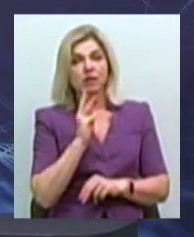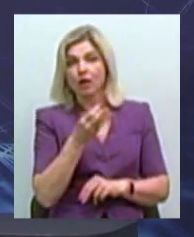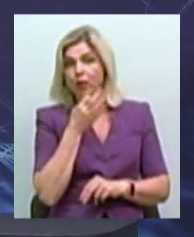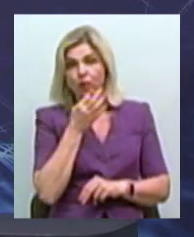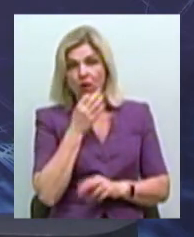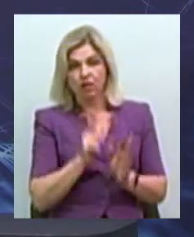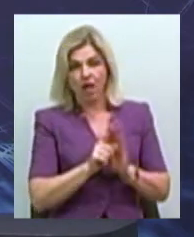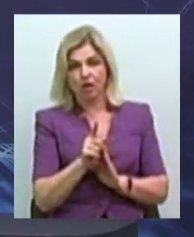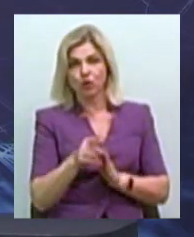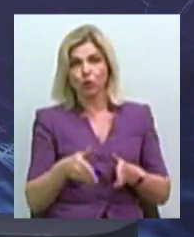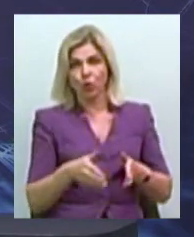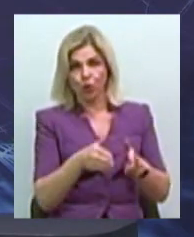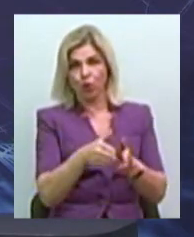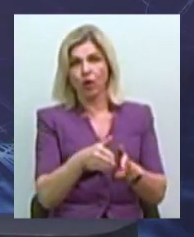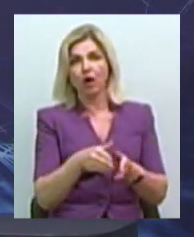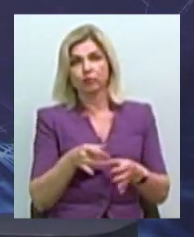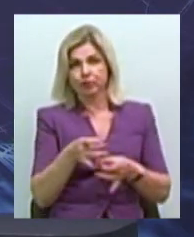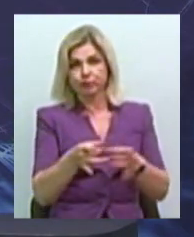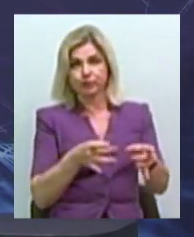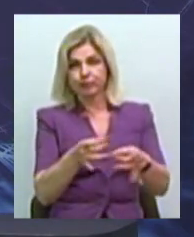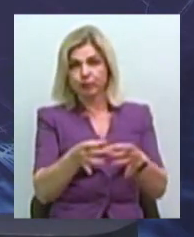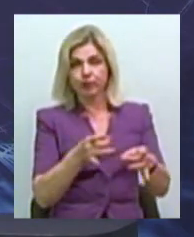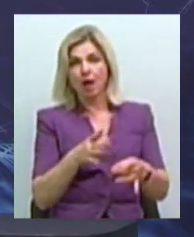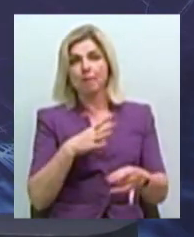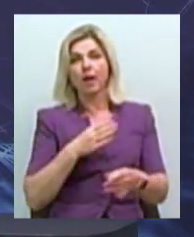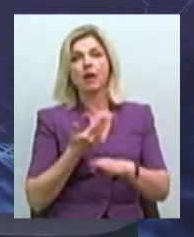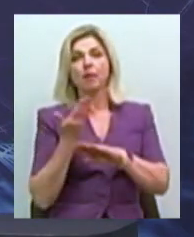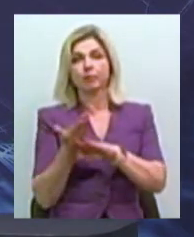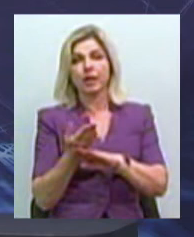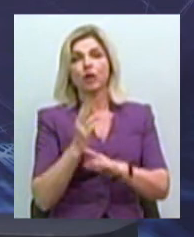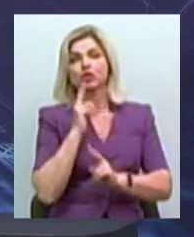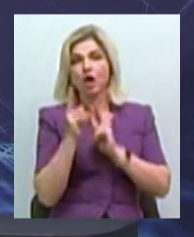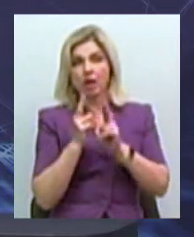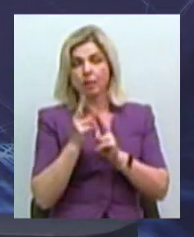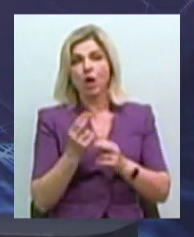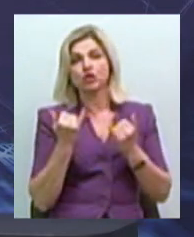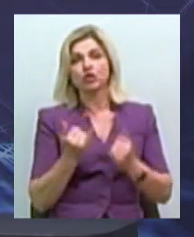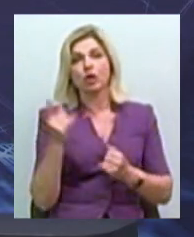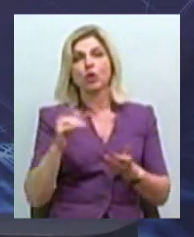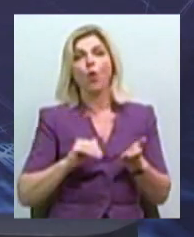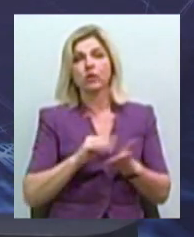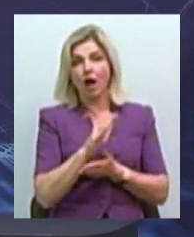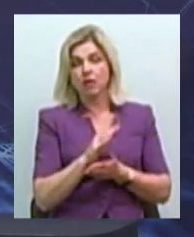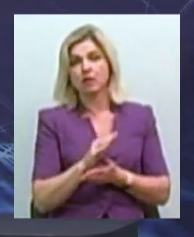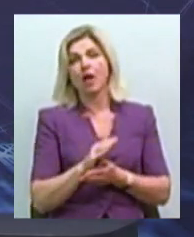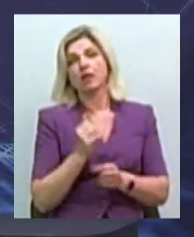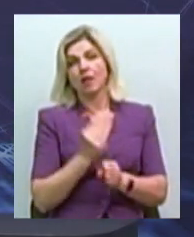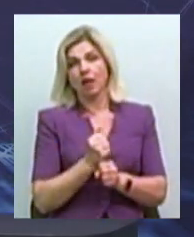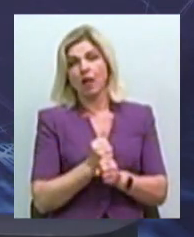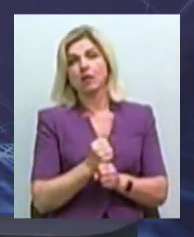покрытие. Выставили претензию предприятию, сначала они отказывались делать, сейчас предприятия практически нет. Ну,